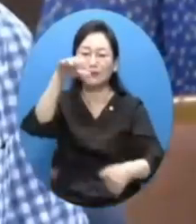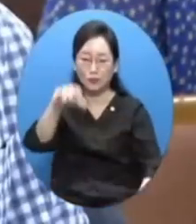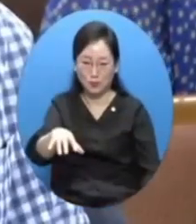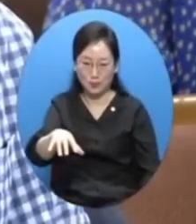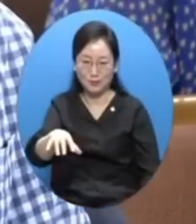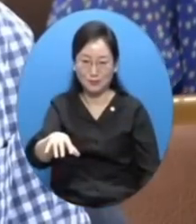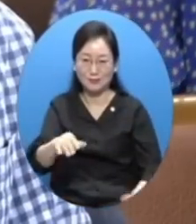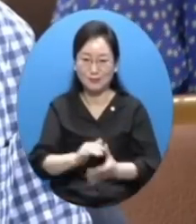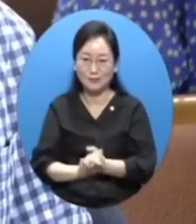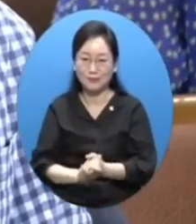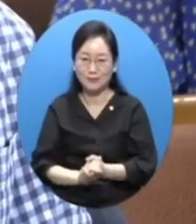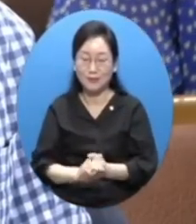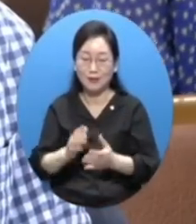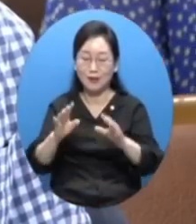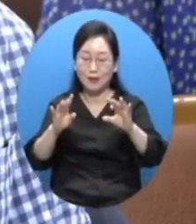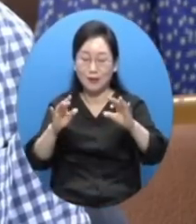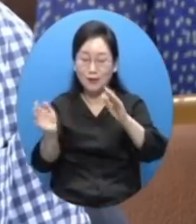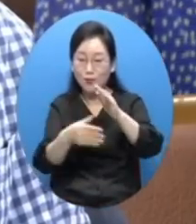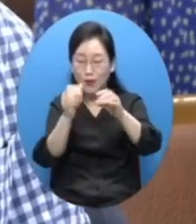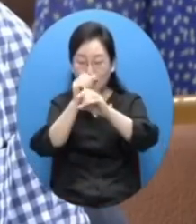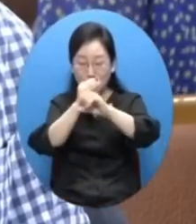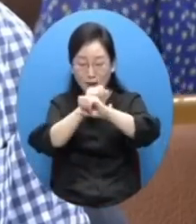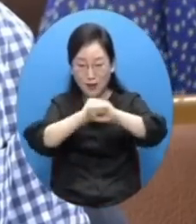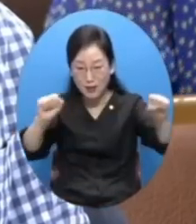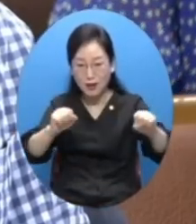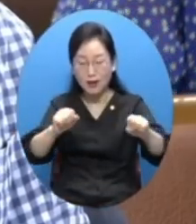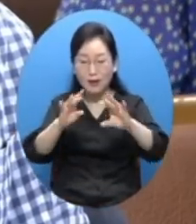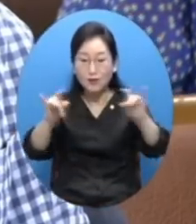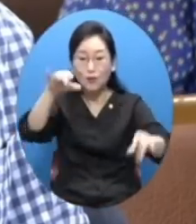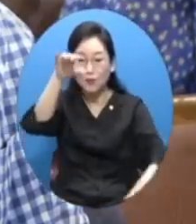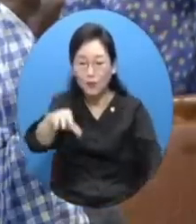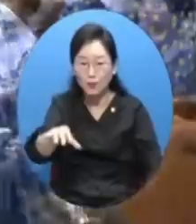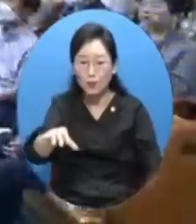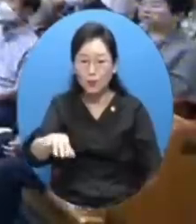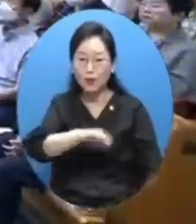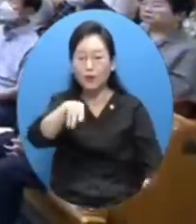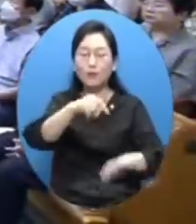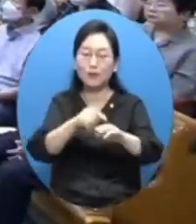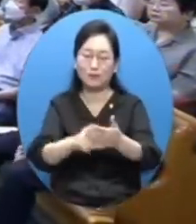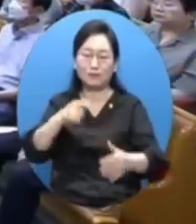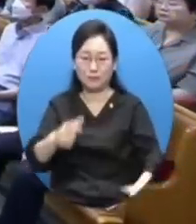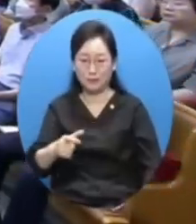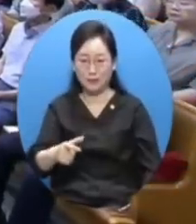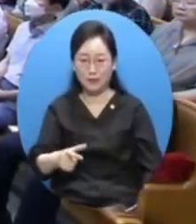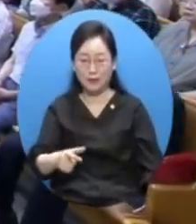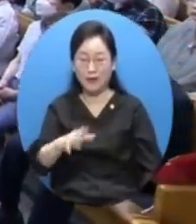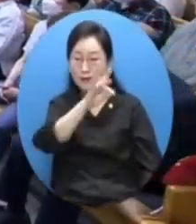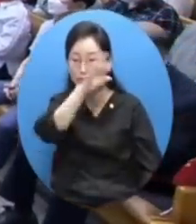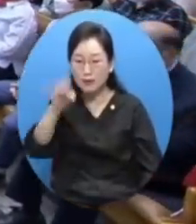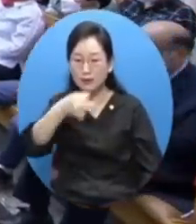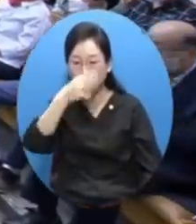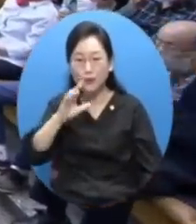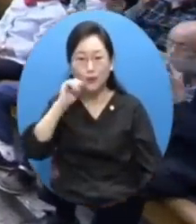믿습니다. 광야 훈련은 우리의 소드람을 강하게 만드는 것입니다. 때때로 우리가 힘들고 어려울 때